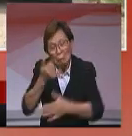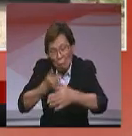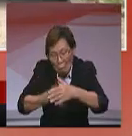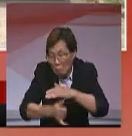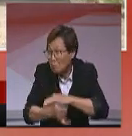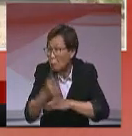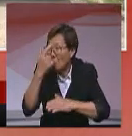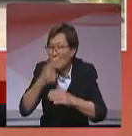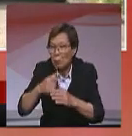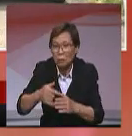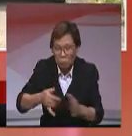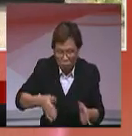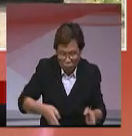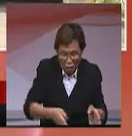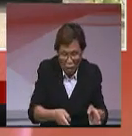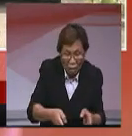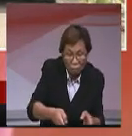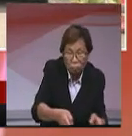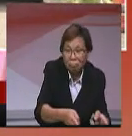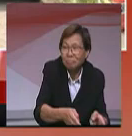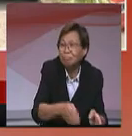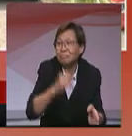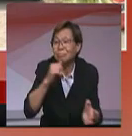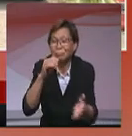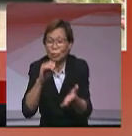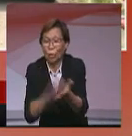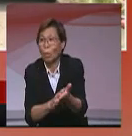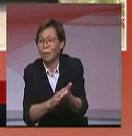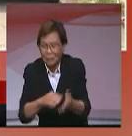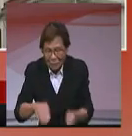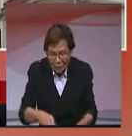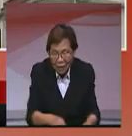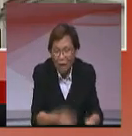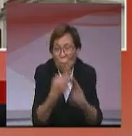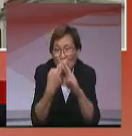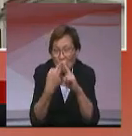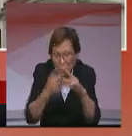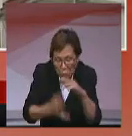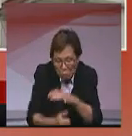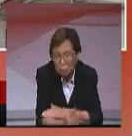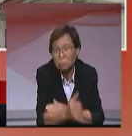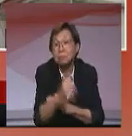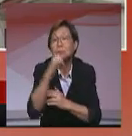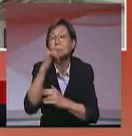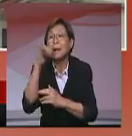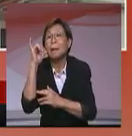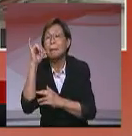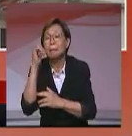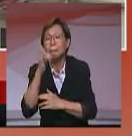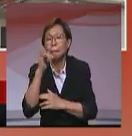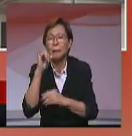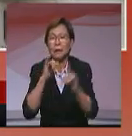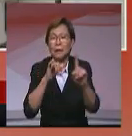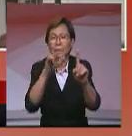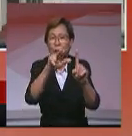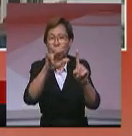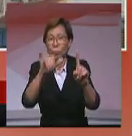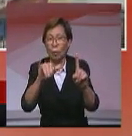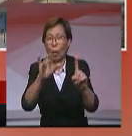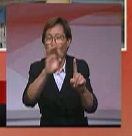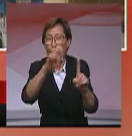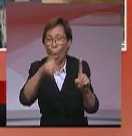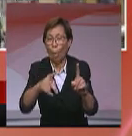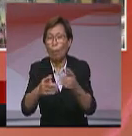memasuki jalan yang tidak diwartakan. Sebanyak 136 sekatan jalan raya Ops Benteng